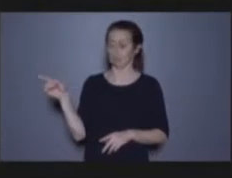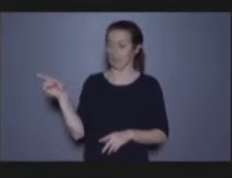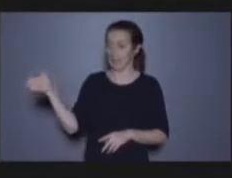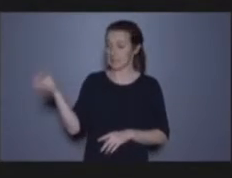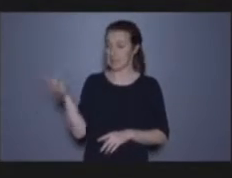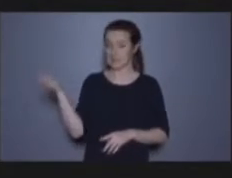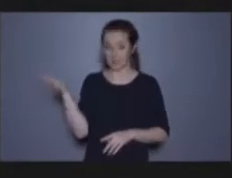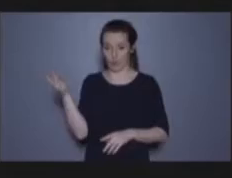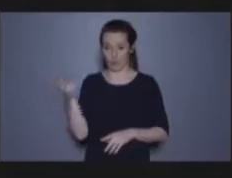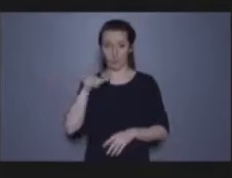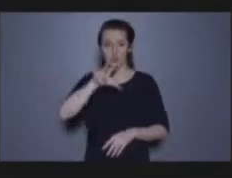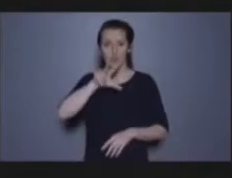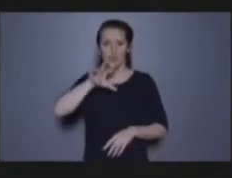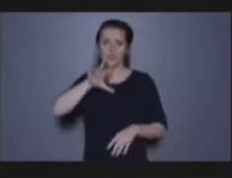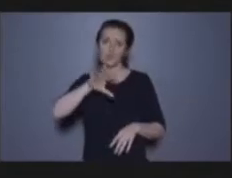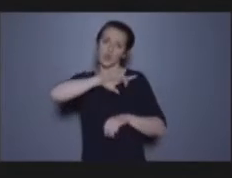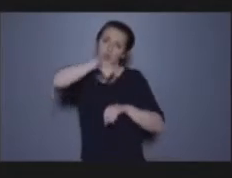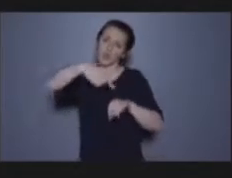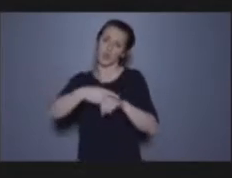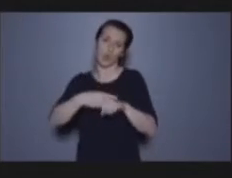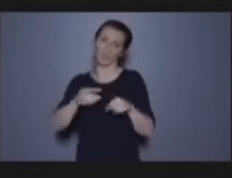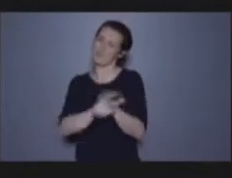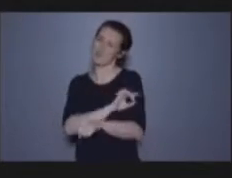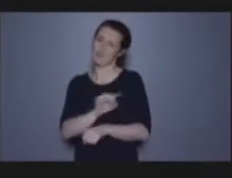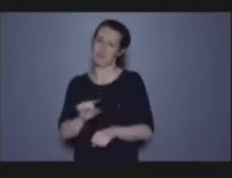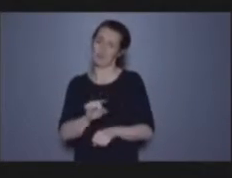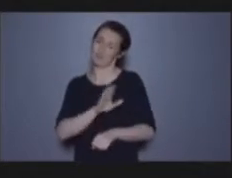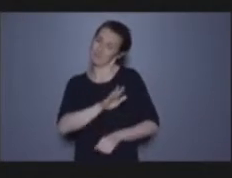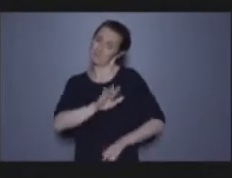35 heures, c'est pas assez pour les jeunes.